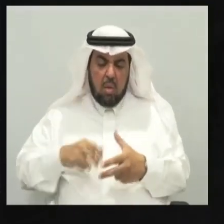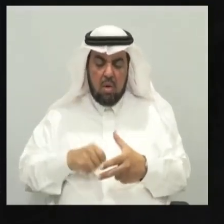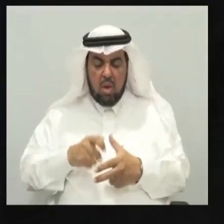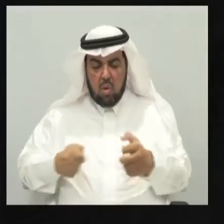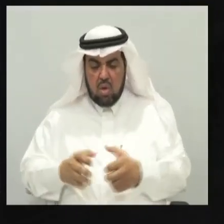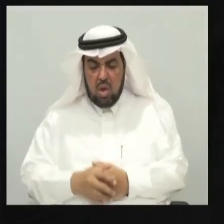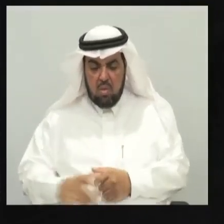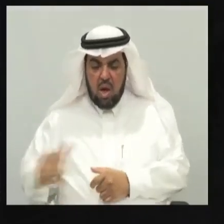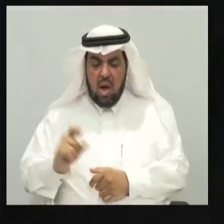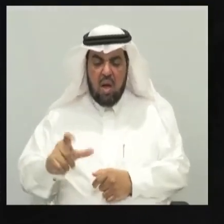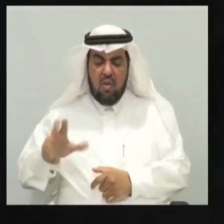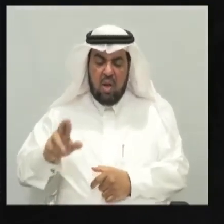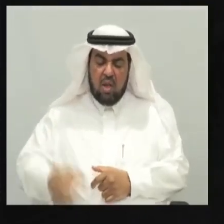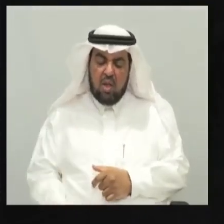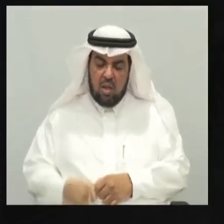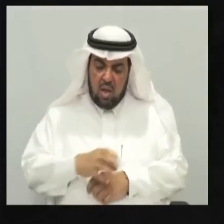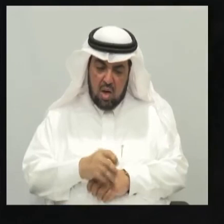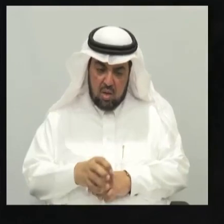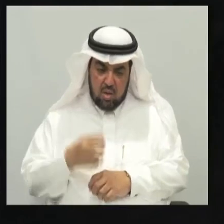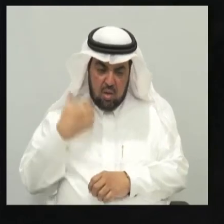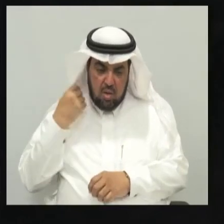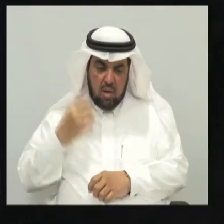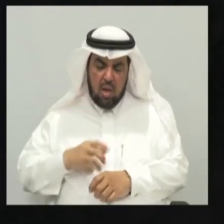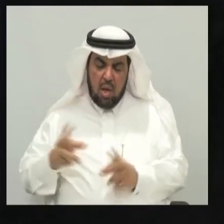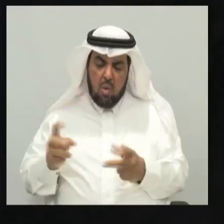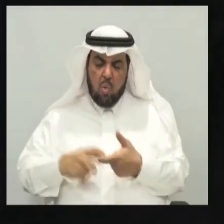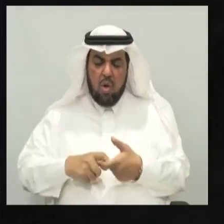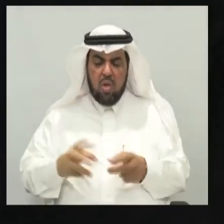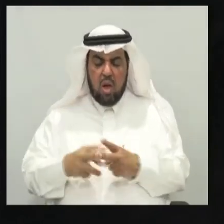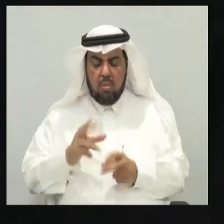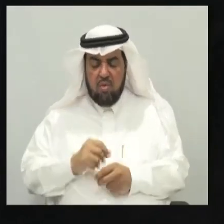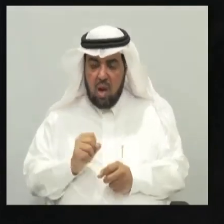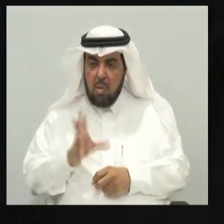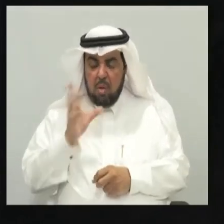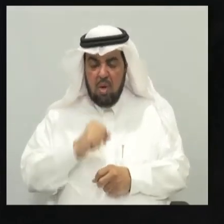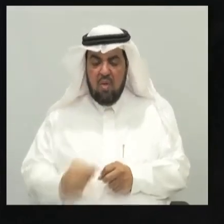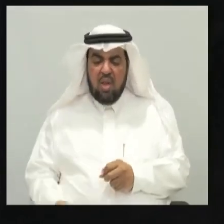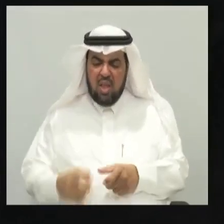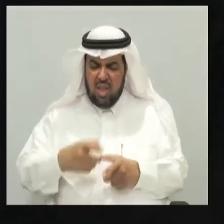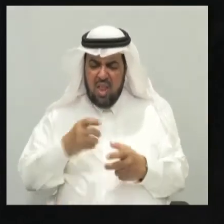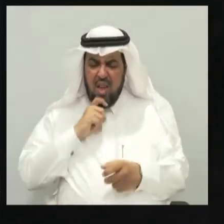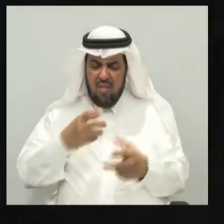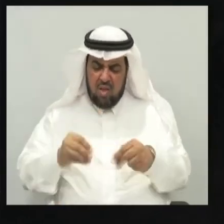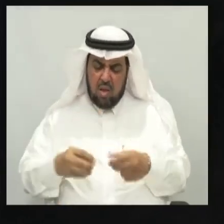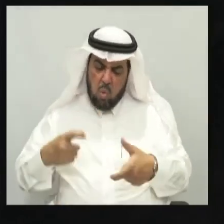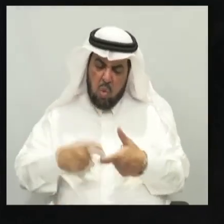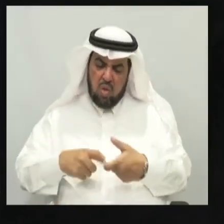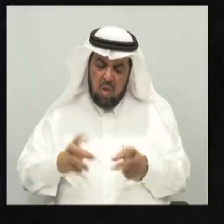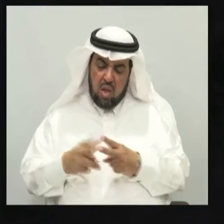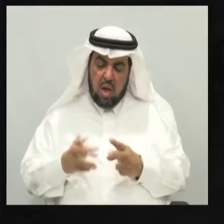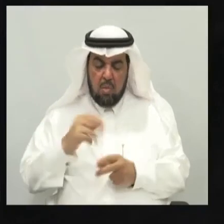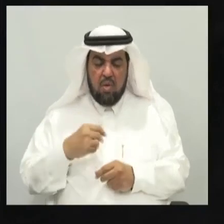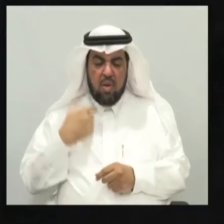والسحب. اللافلز هي عناصر ماذا؟ لا توصل، ليس لها لمعان ولا بريق، تتفتت، لا توصل تيار ولا